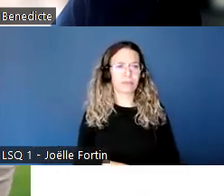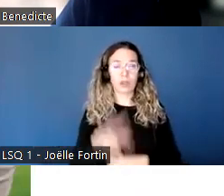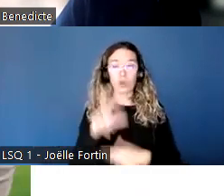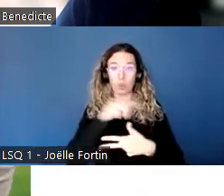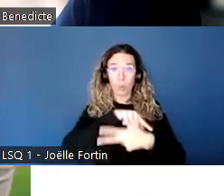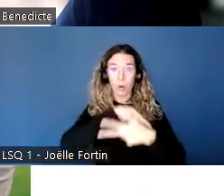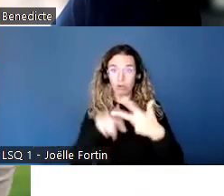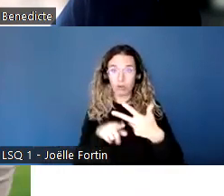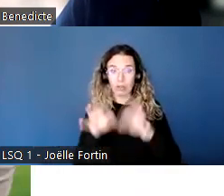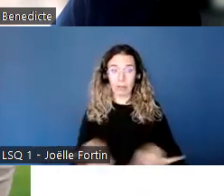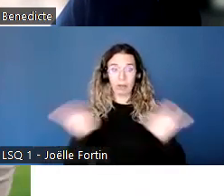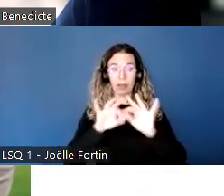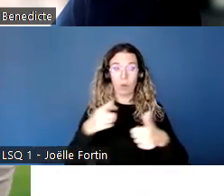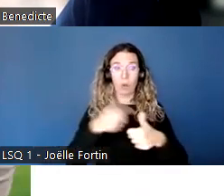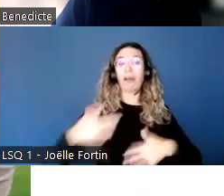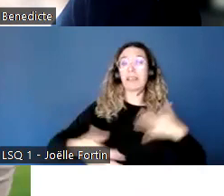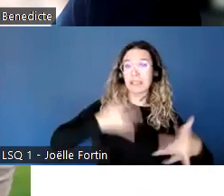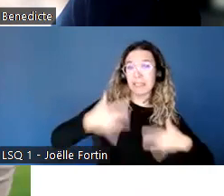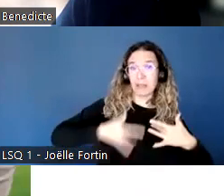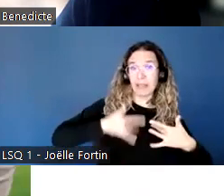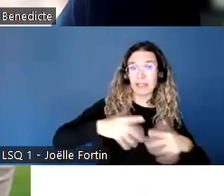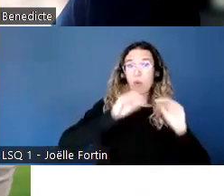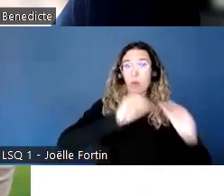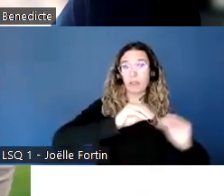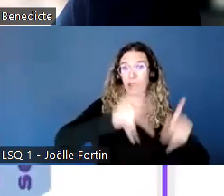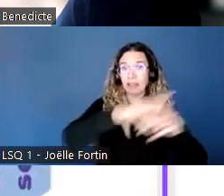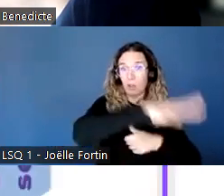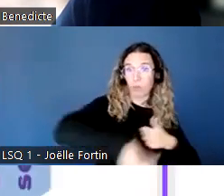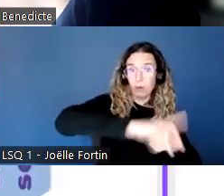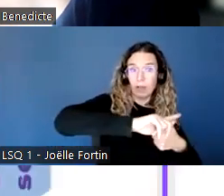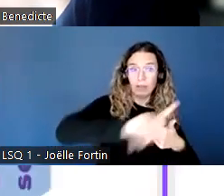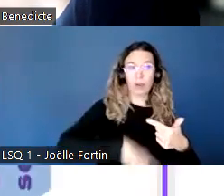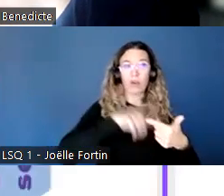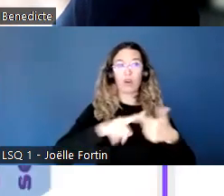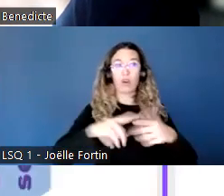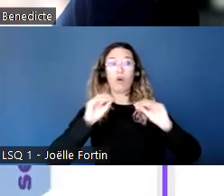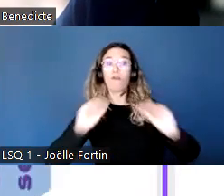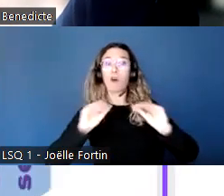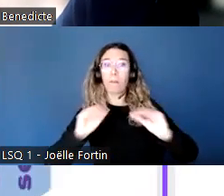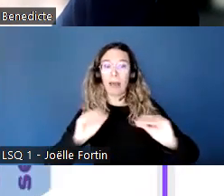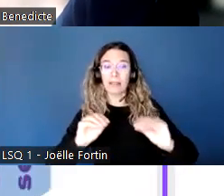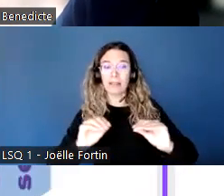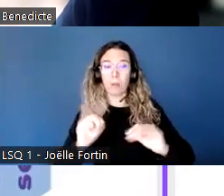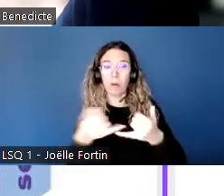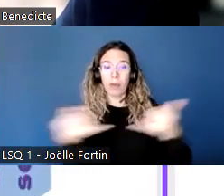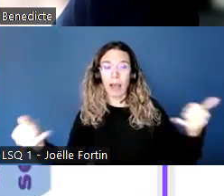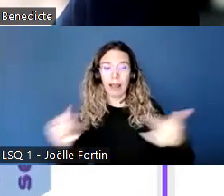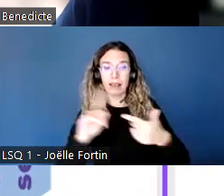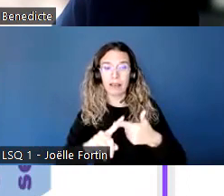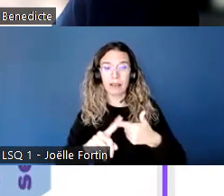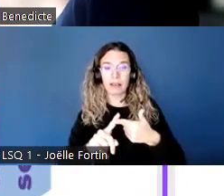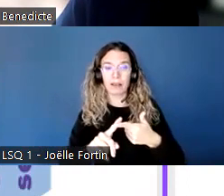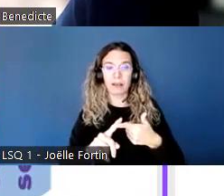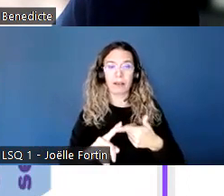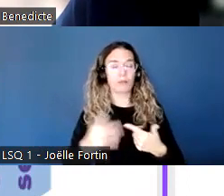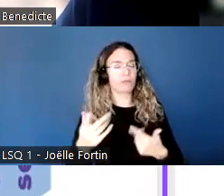sur 3 éléments principaux, la sensibilisation et l'éducation du public, la formation du personnel de première ligne sur les